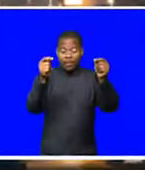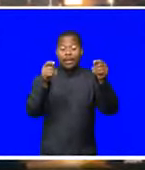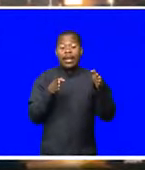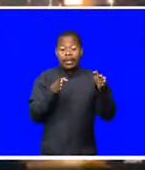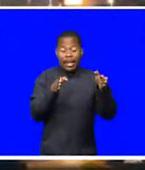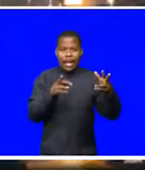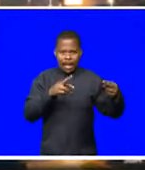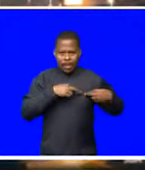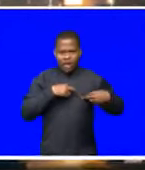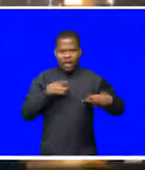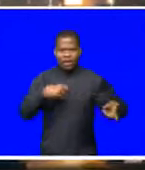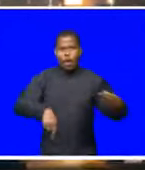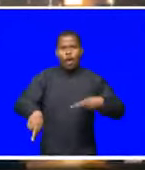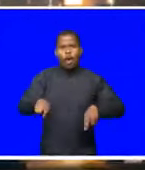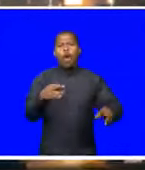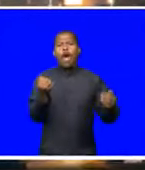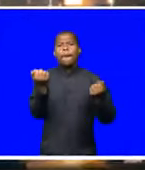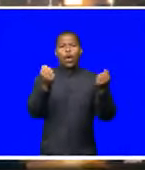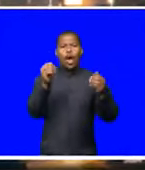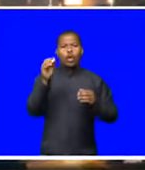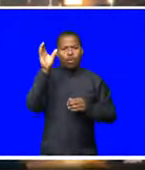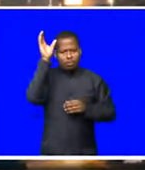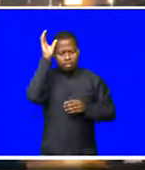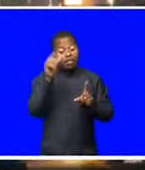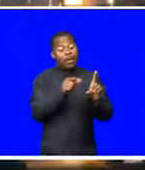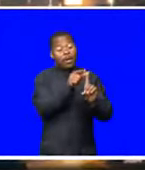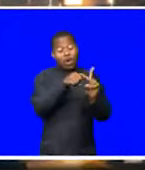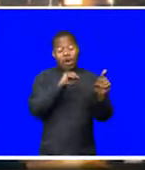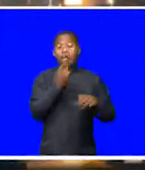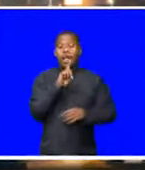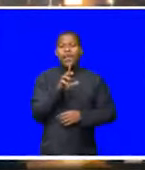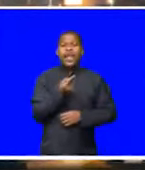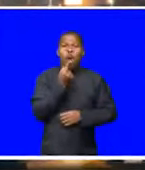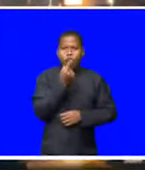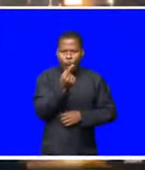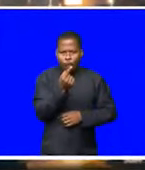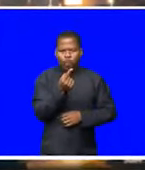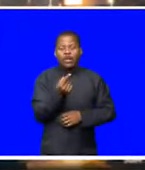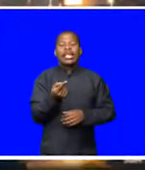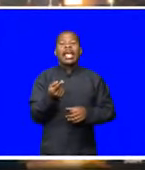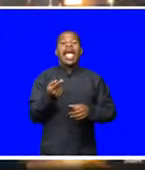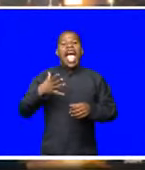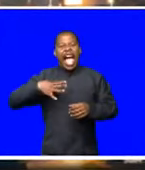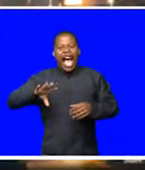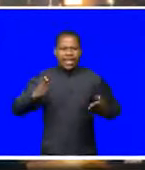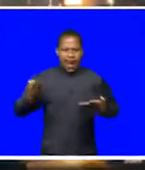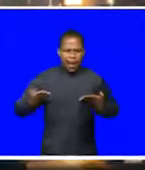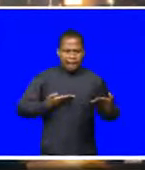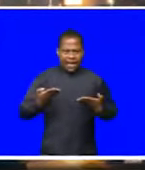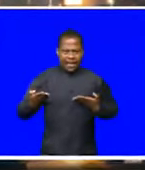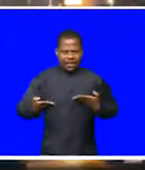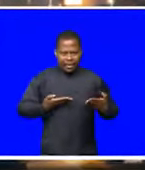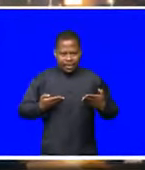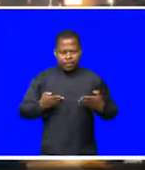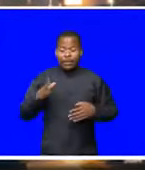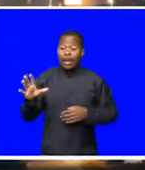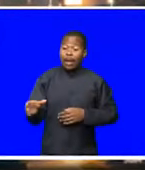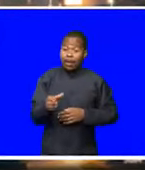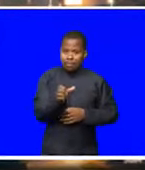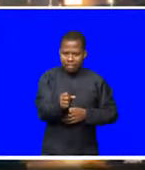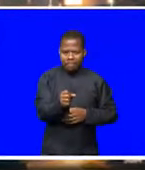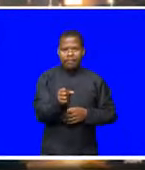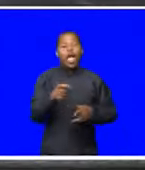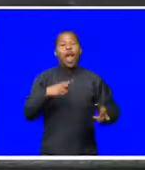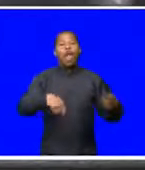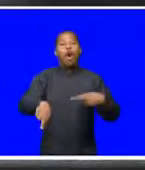Dlamini utsike kude kulungiswa noma ke kude kulungiswa ngabusha kwalomgwaqo kufuneka ukuthi kuniketwe lenye inkampane